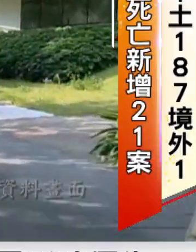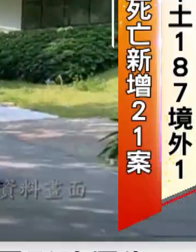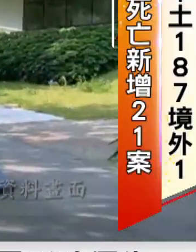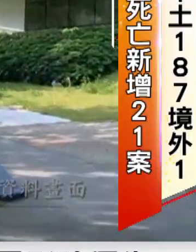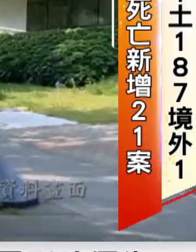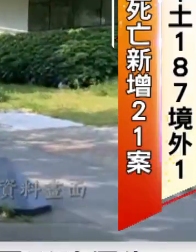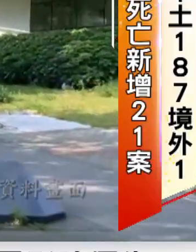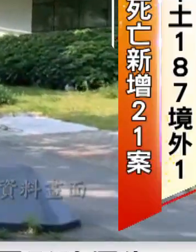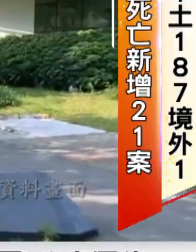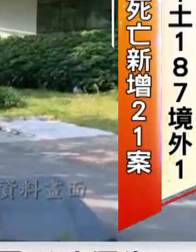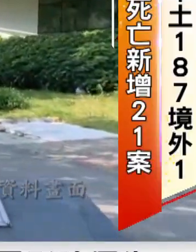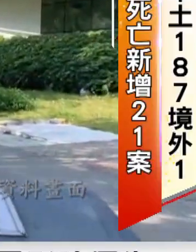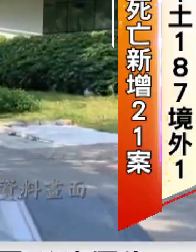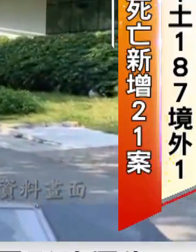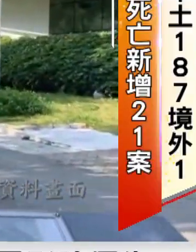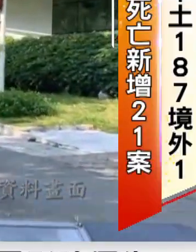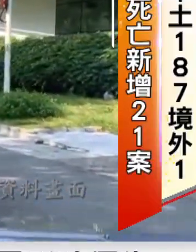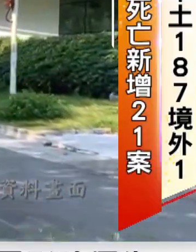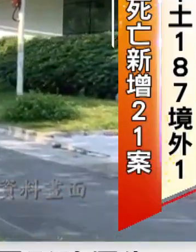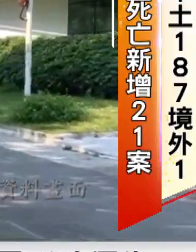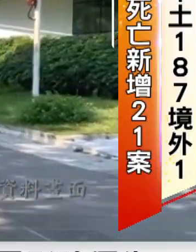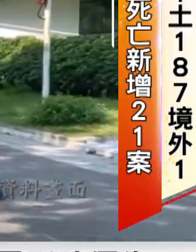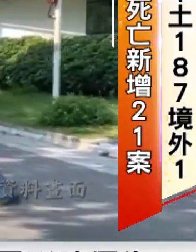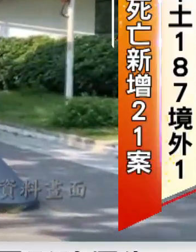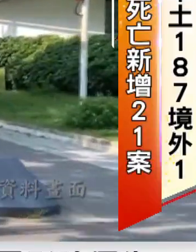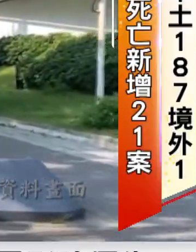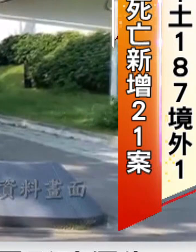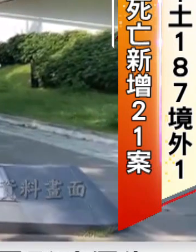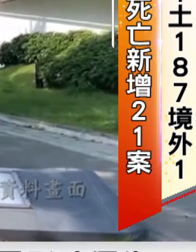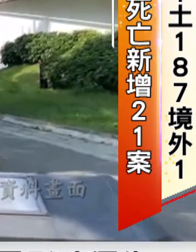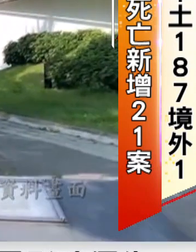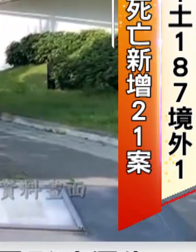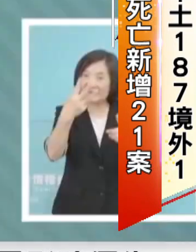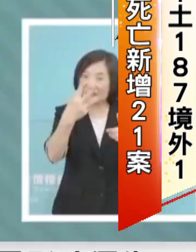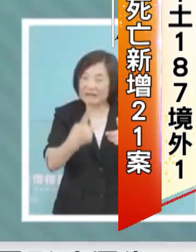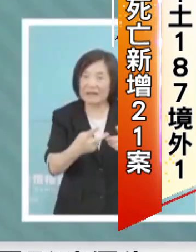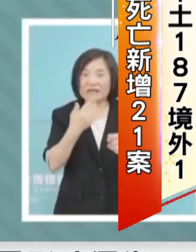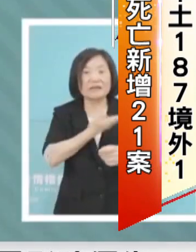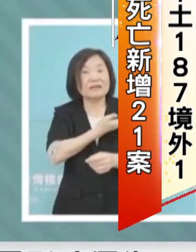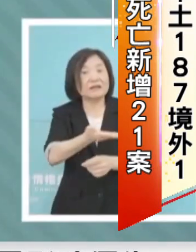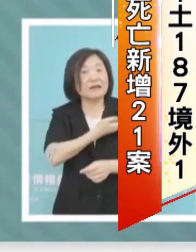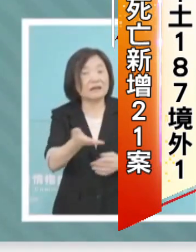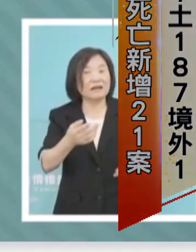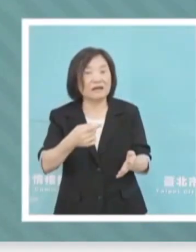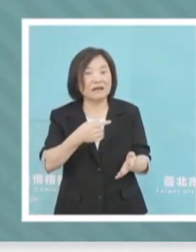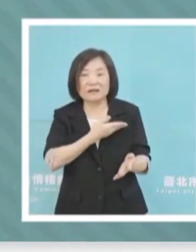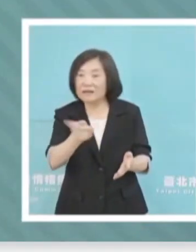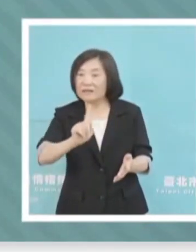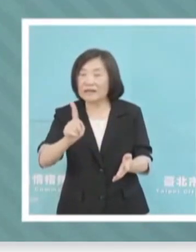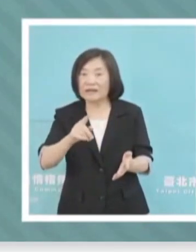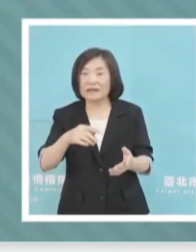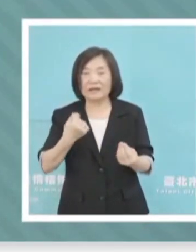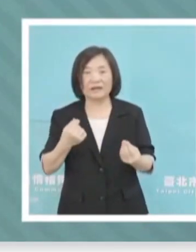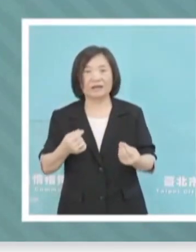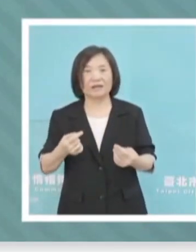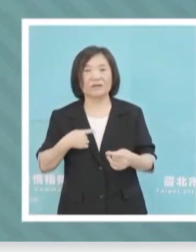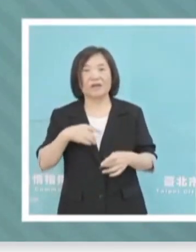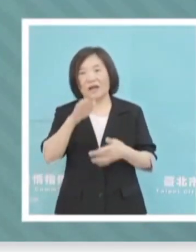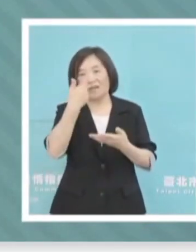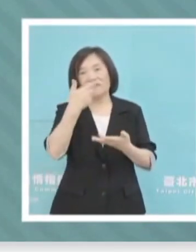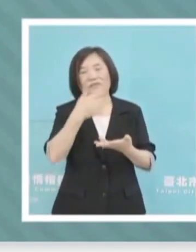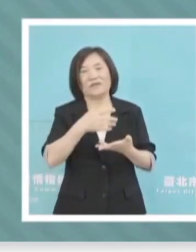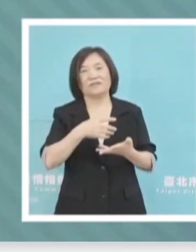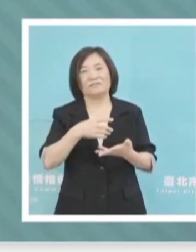降级，又该从哪开始松绑？柯文哲也首度松口。 当然是有答案的，就是不吃饭的优先